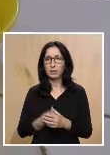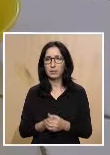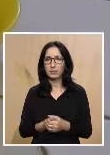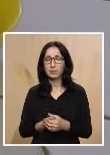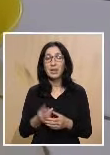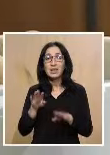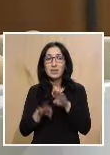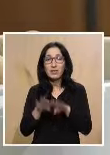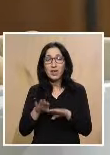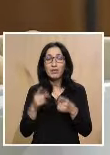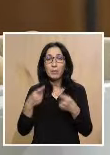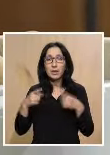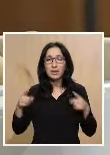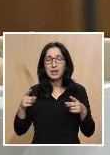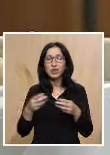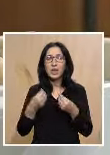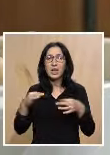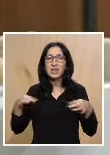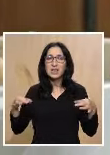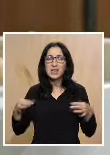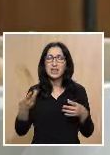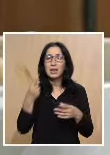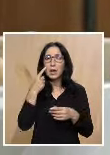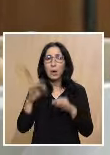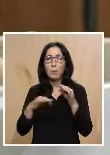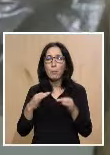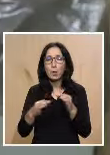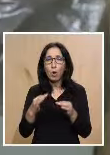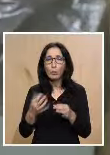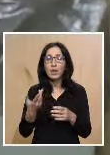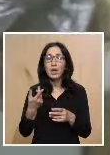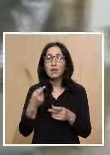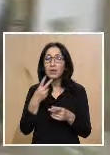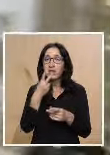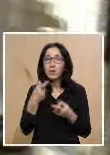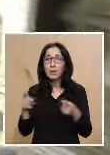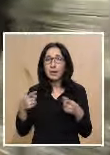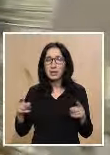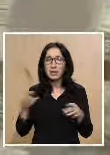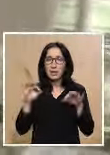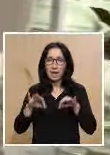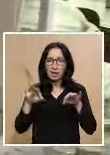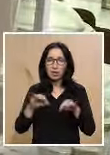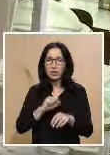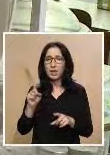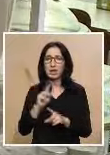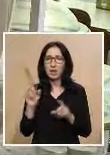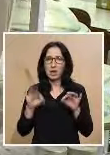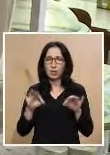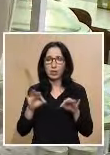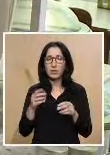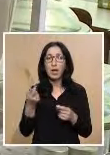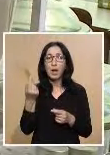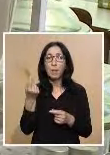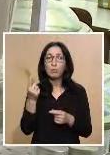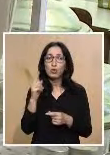сътрудниците. Сравняваме различни изсъхнали вече проби, за да видим разликата между качествена и не толкова качествена пшеница.